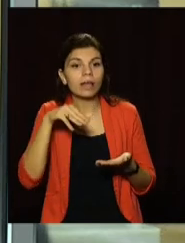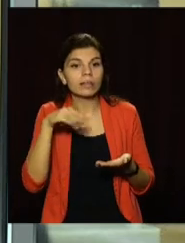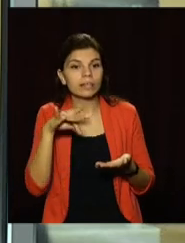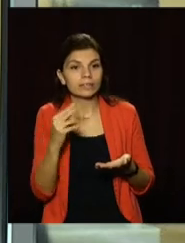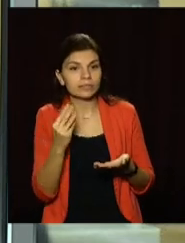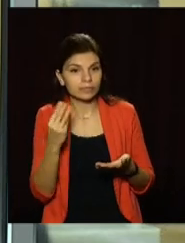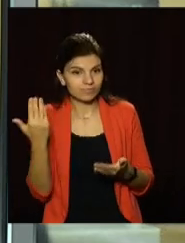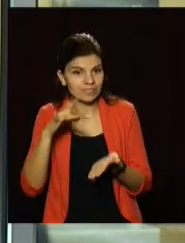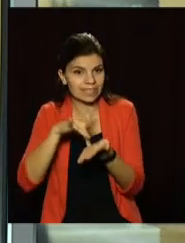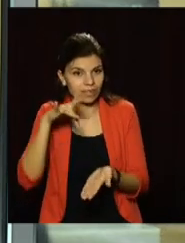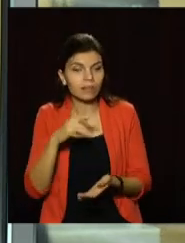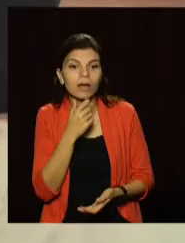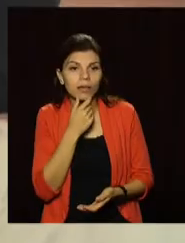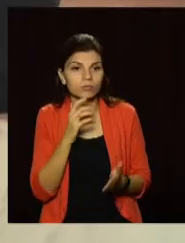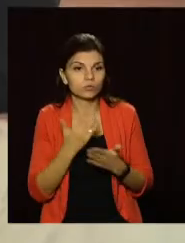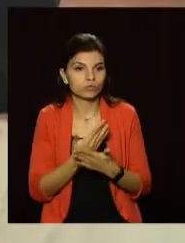– далі в сюжеті.